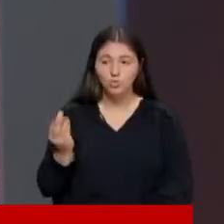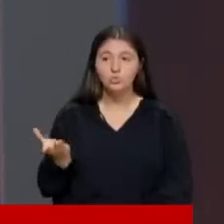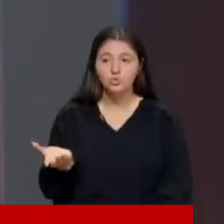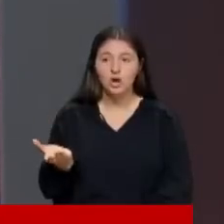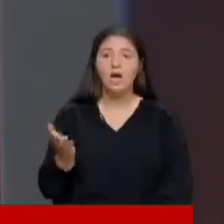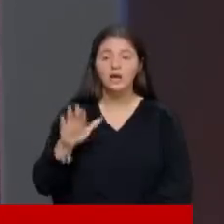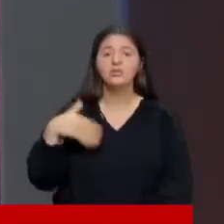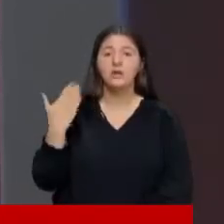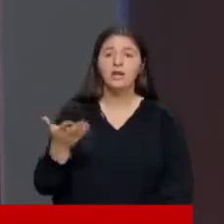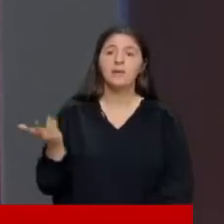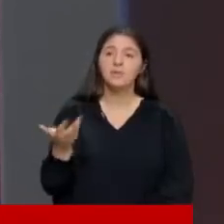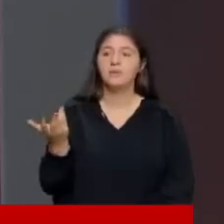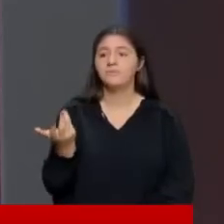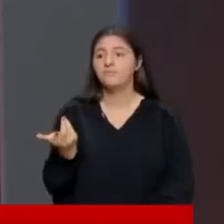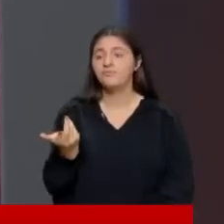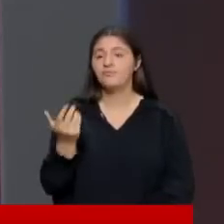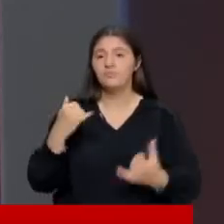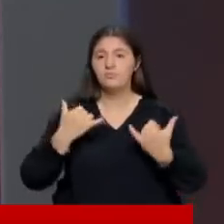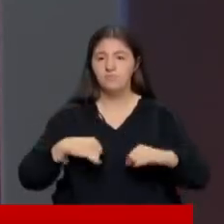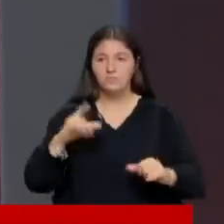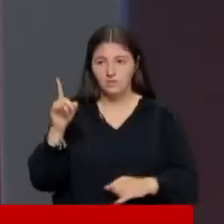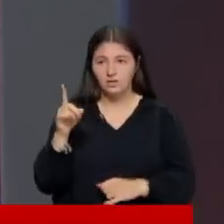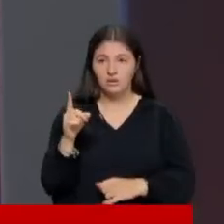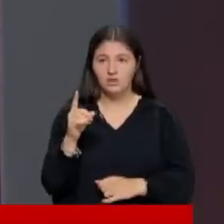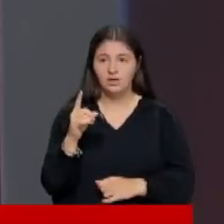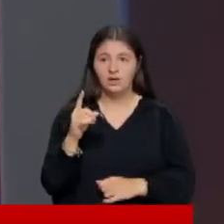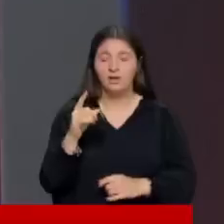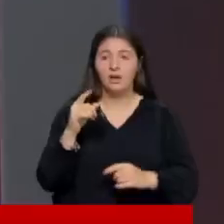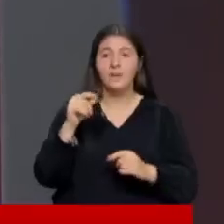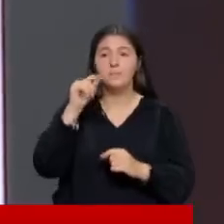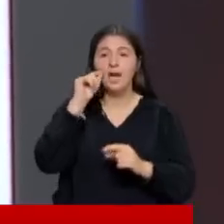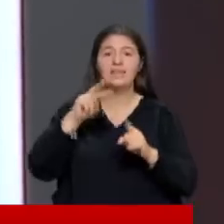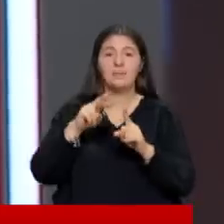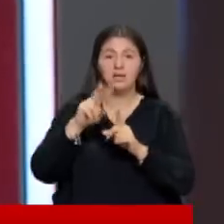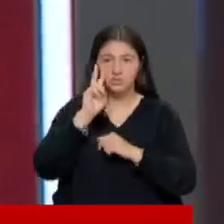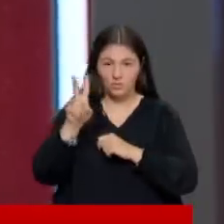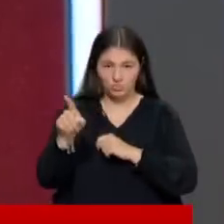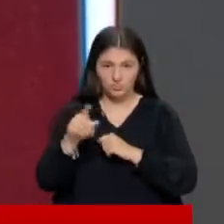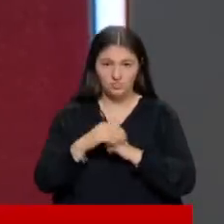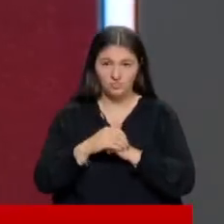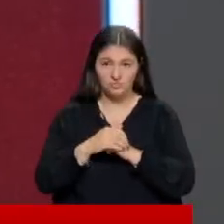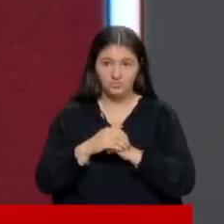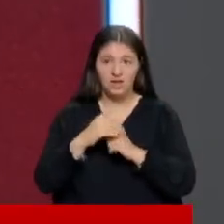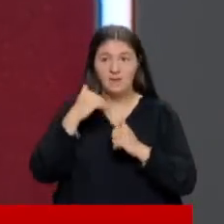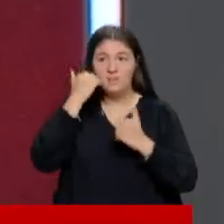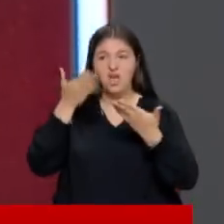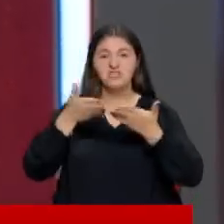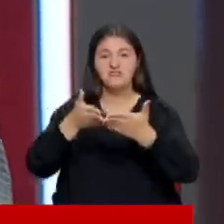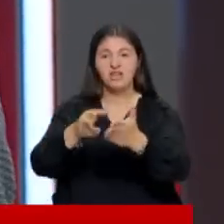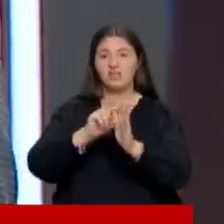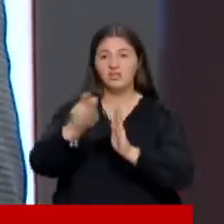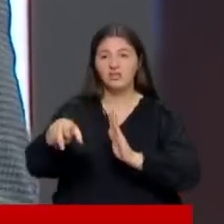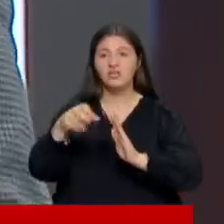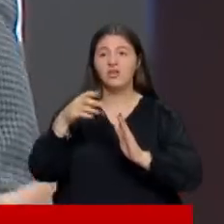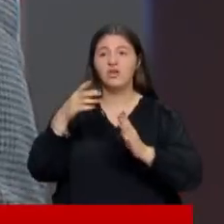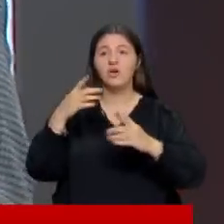sonra da mesela tatilde bay nebati'yi gördüm beyaz biyattan indi